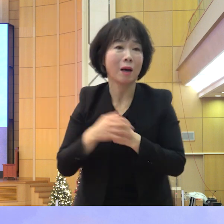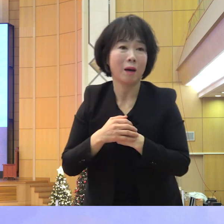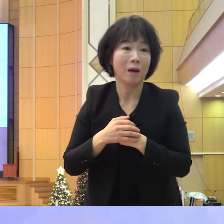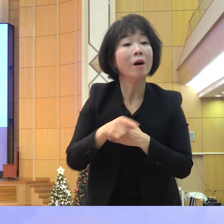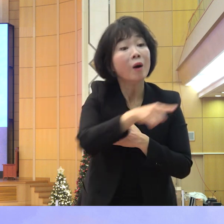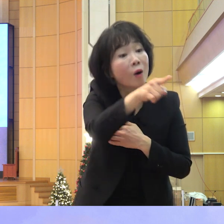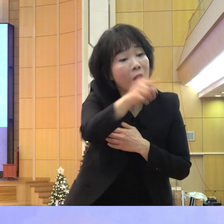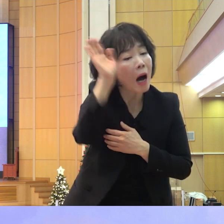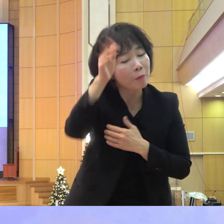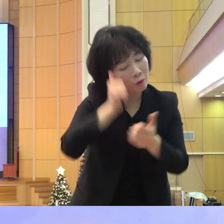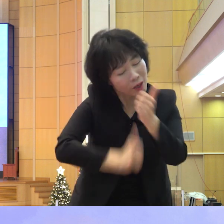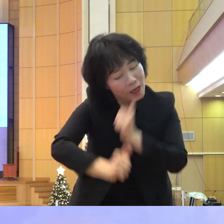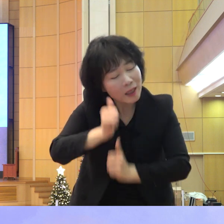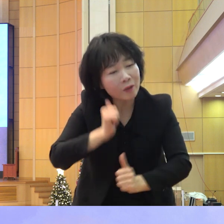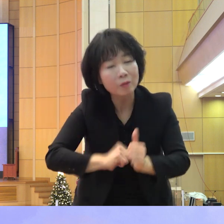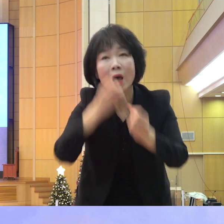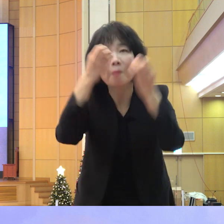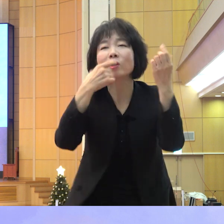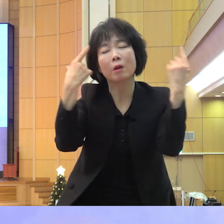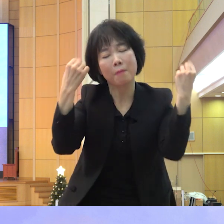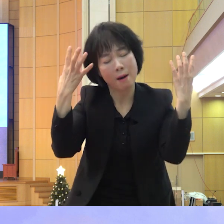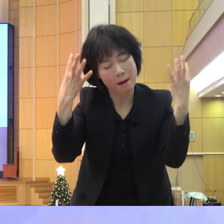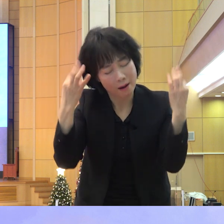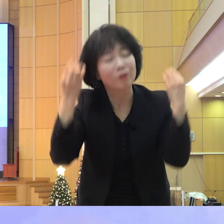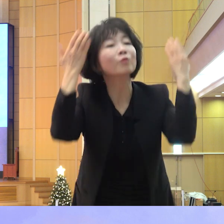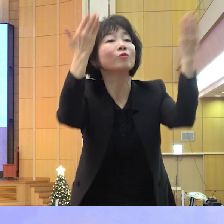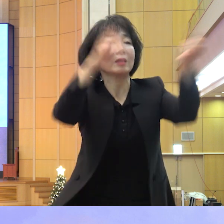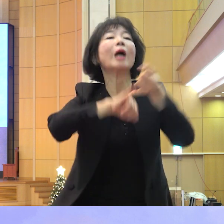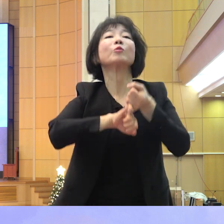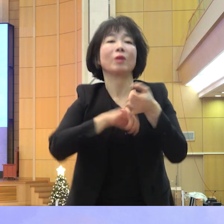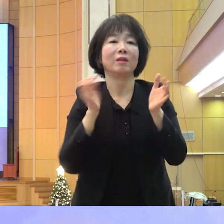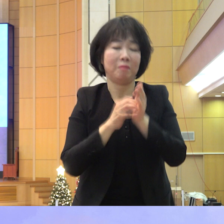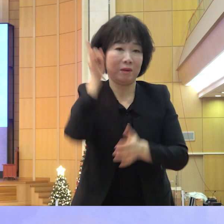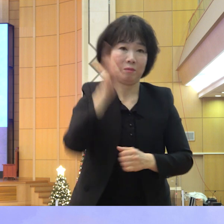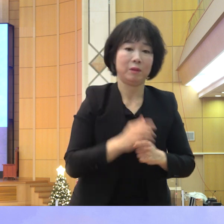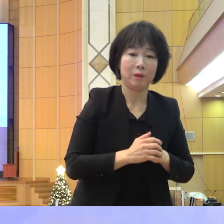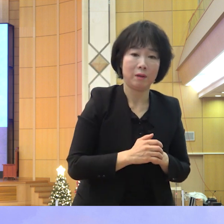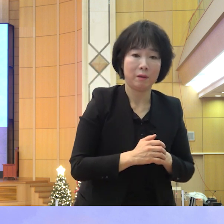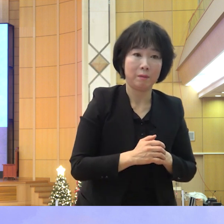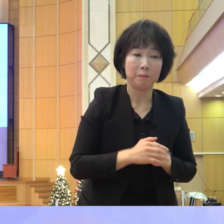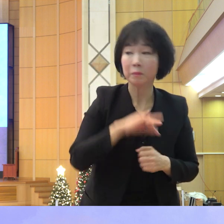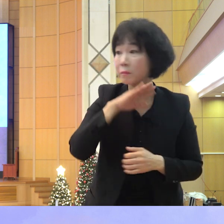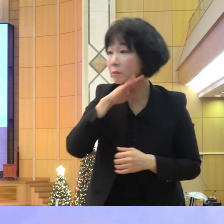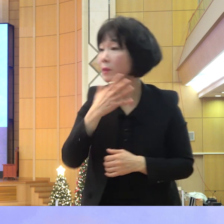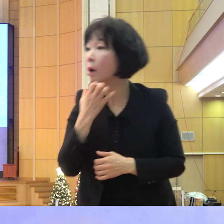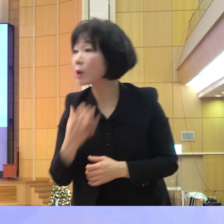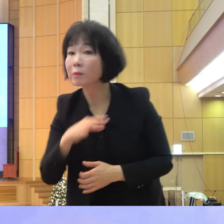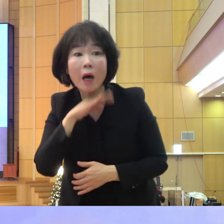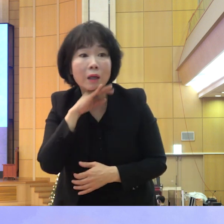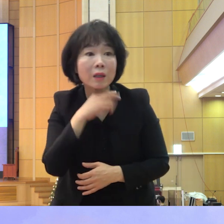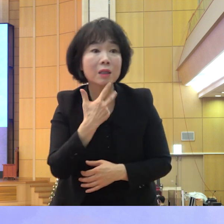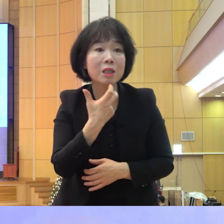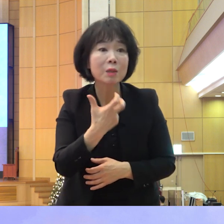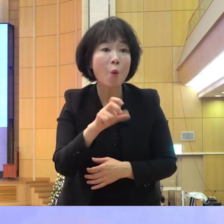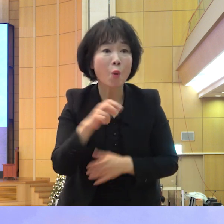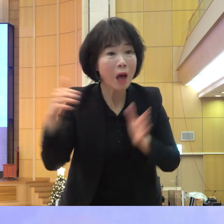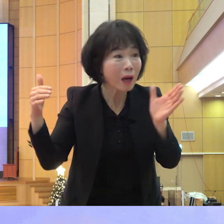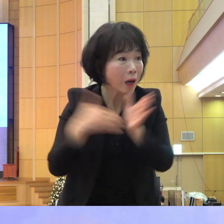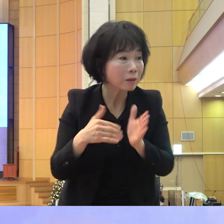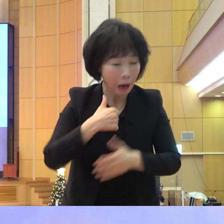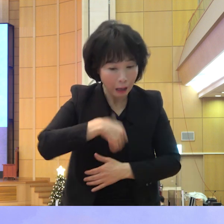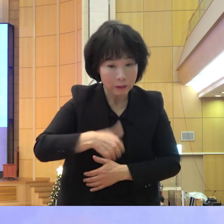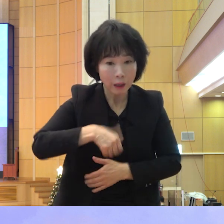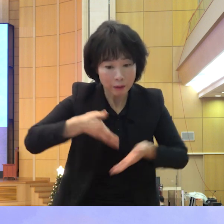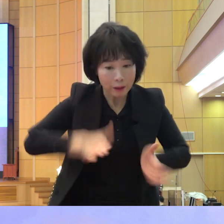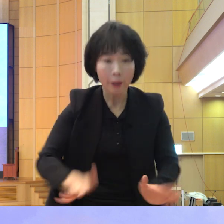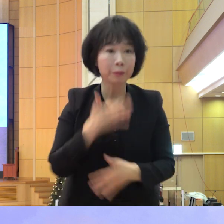내 자손이 이와 같으리라. 지금 나이 75세까지 아들이든